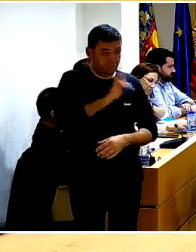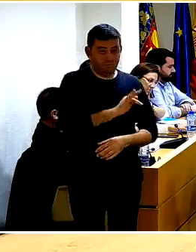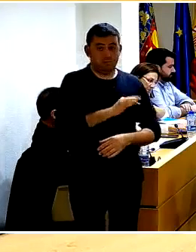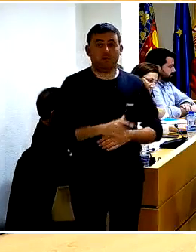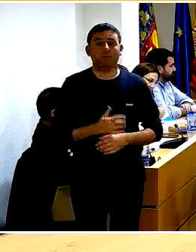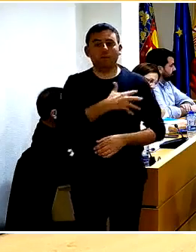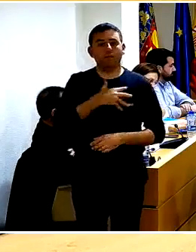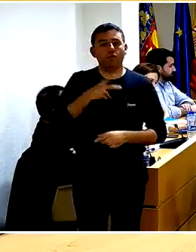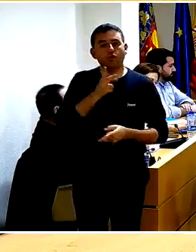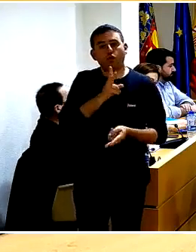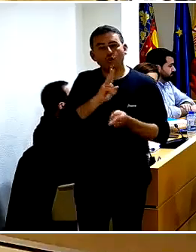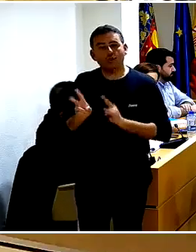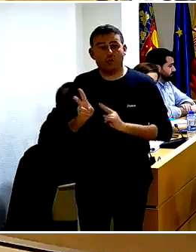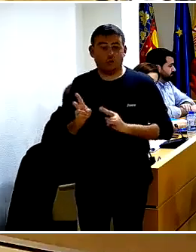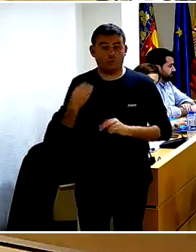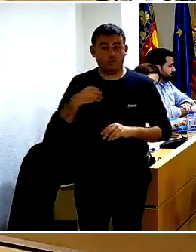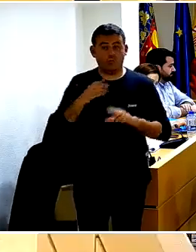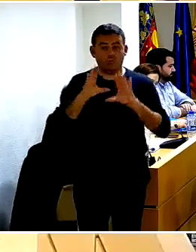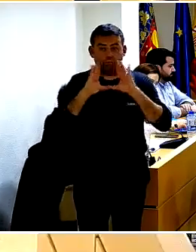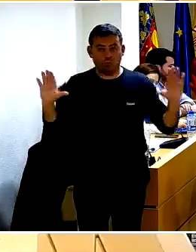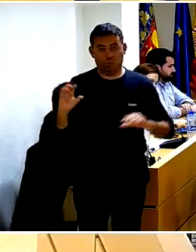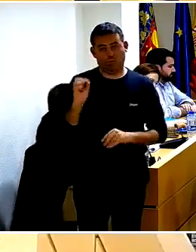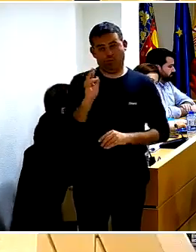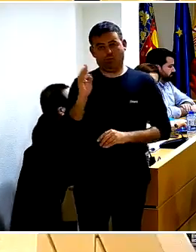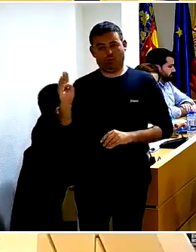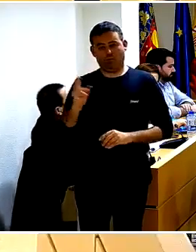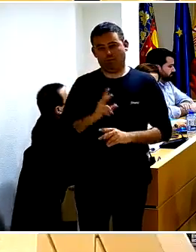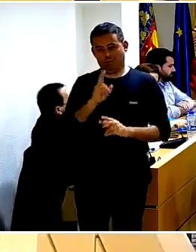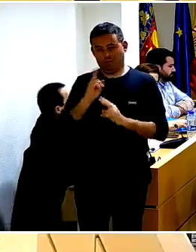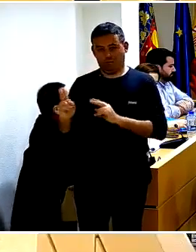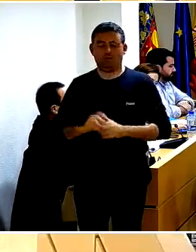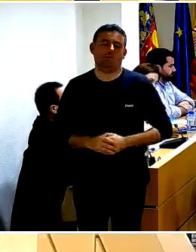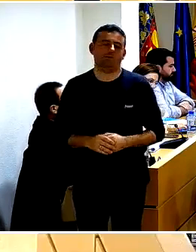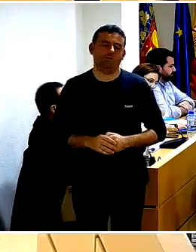al portaveu del Partit Popular. Home,